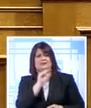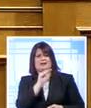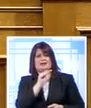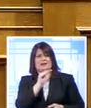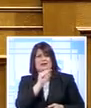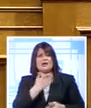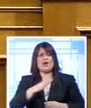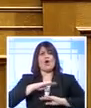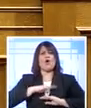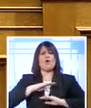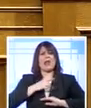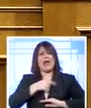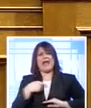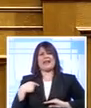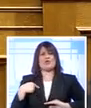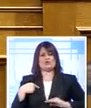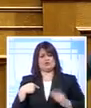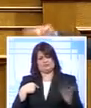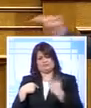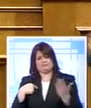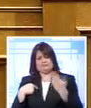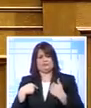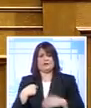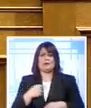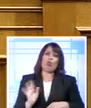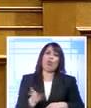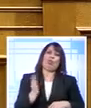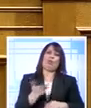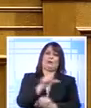αρχηγό ΓΕΘΑ και να τους δίνετε απολυτήριο.